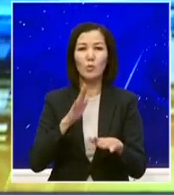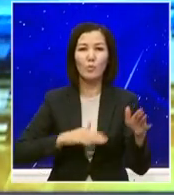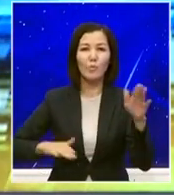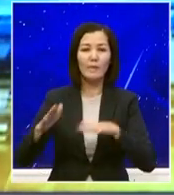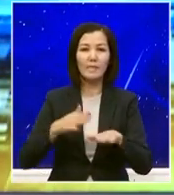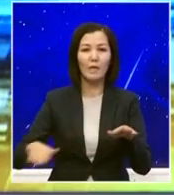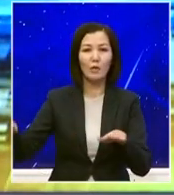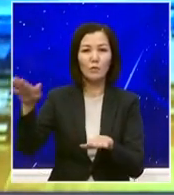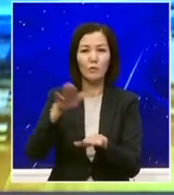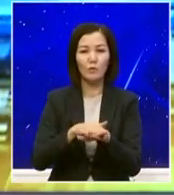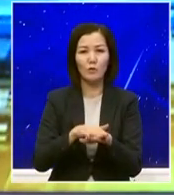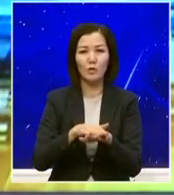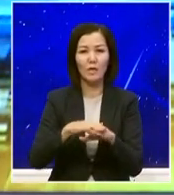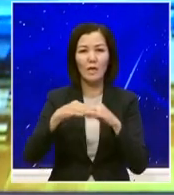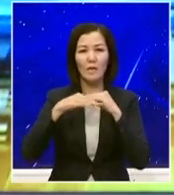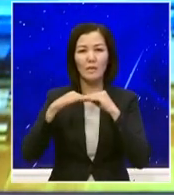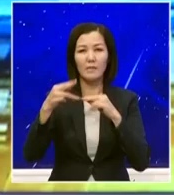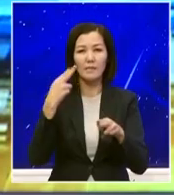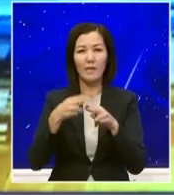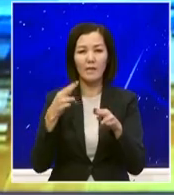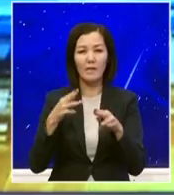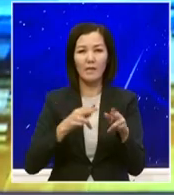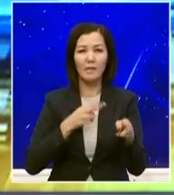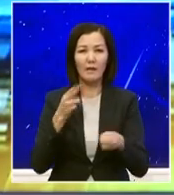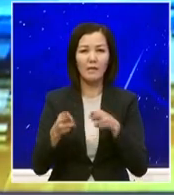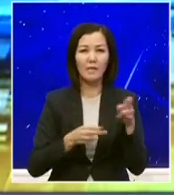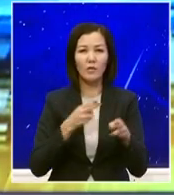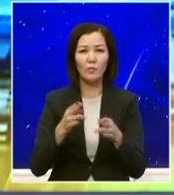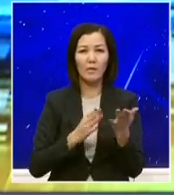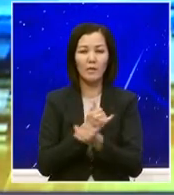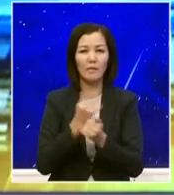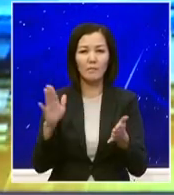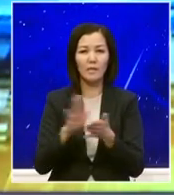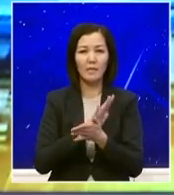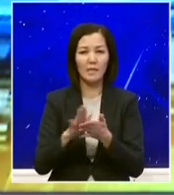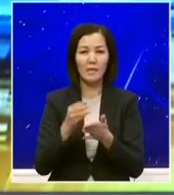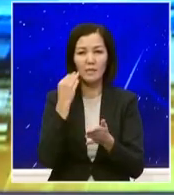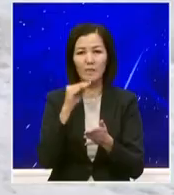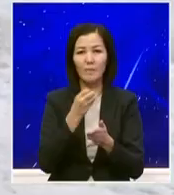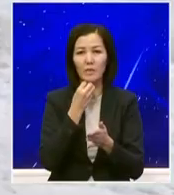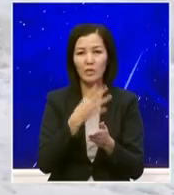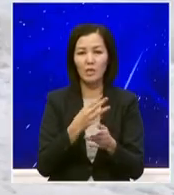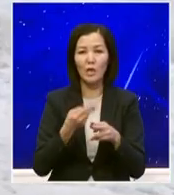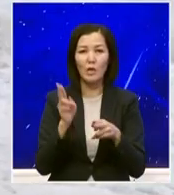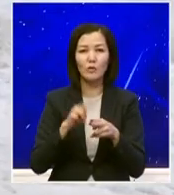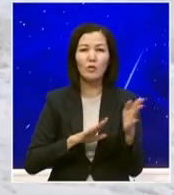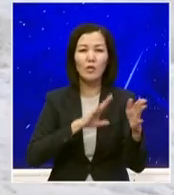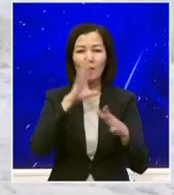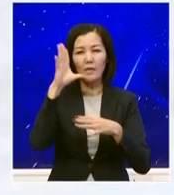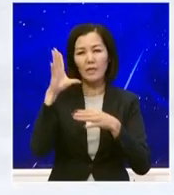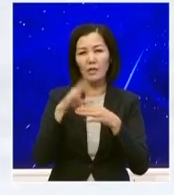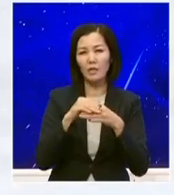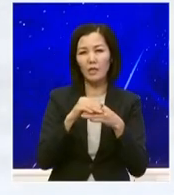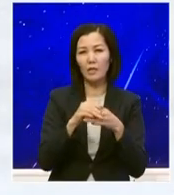Қысқы тазауада коньки теуіп көңіл көтерем дегендер үшін қызмет тегін. Мұз сапасы жақсы, сондықтан тұрғындар мұнда таңертеңнен кешке